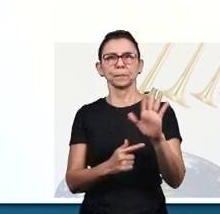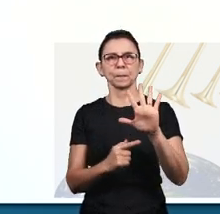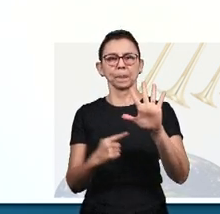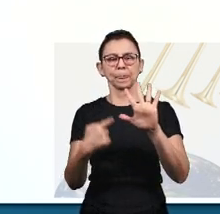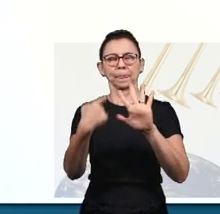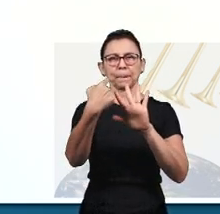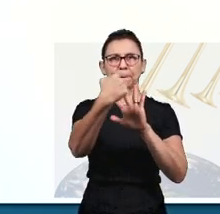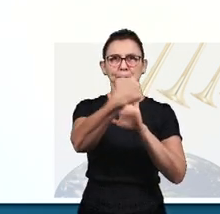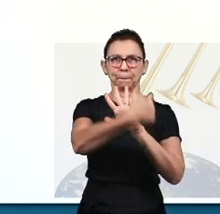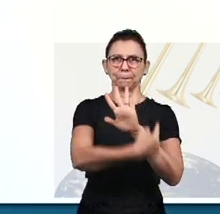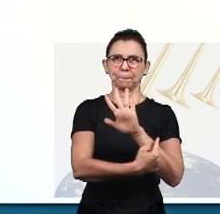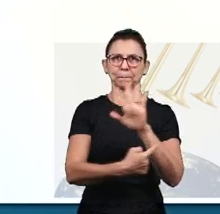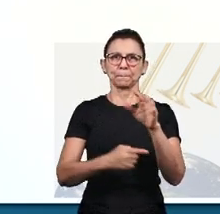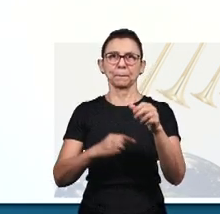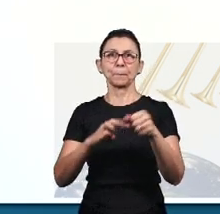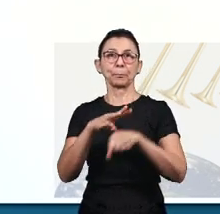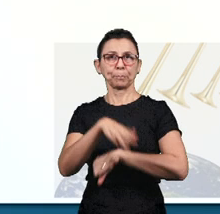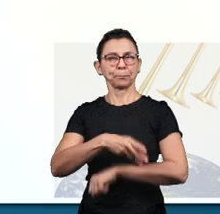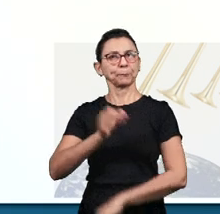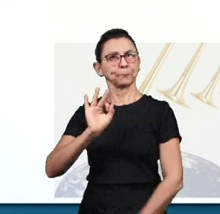C'est une affirmation.